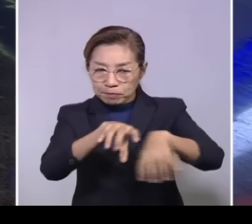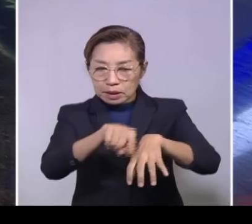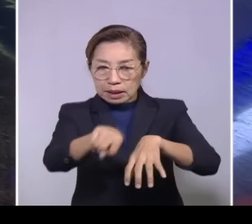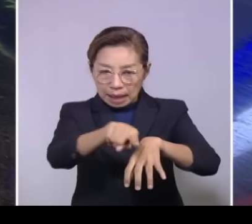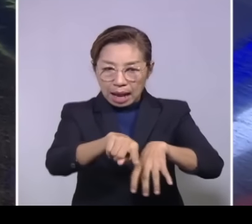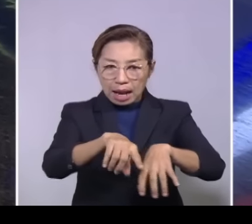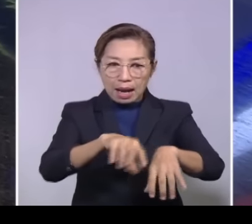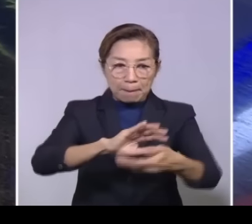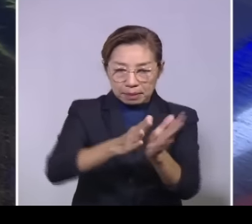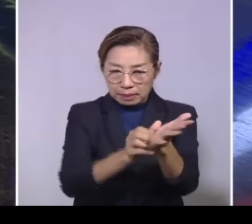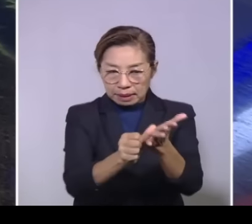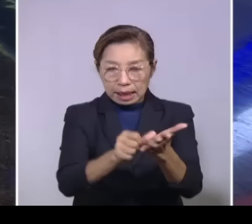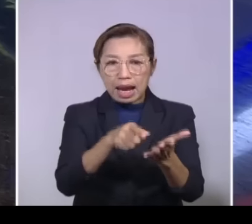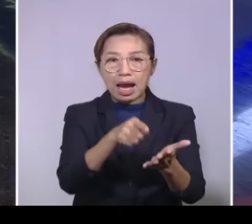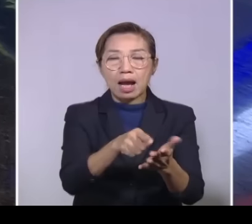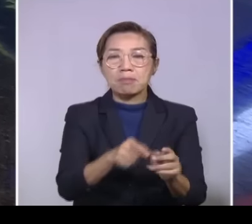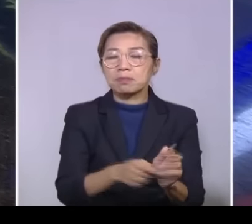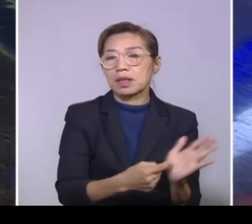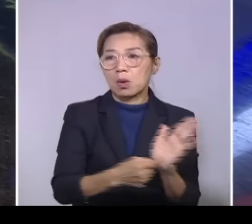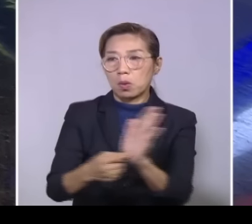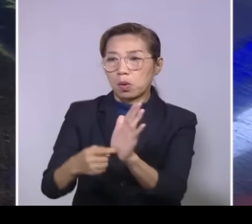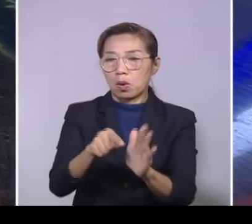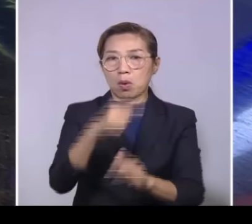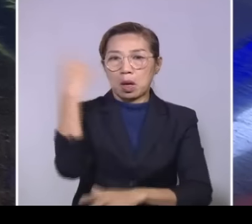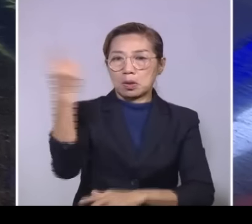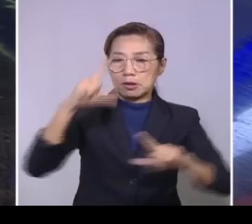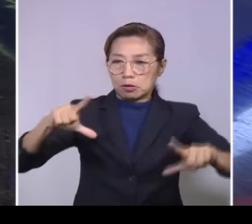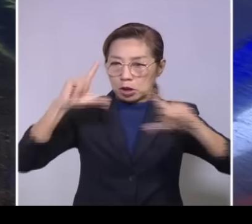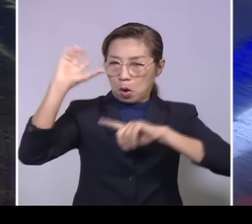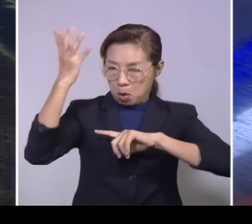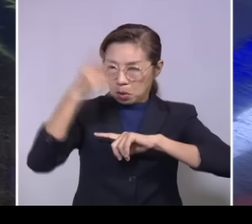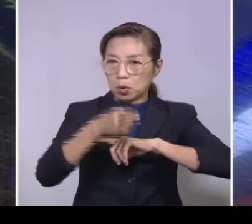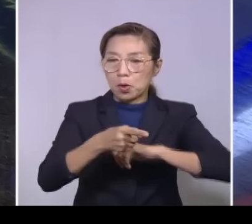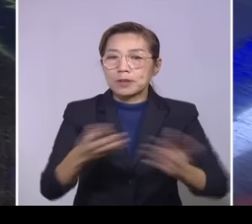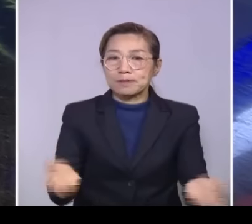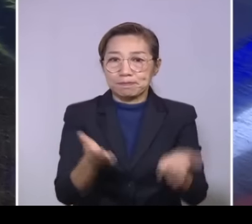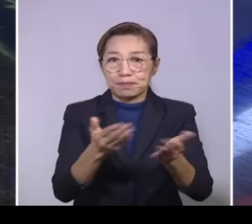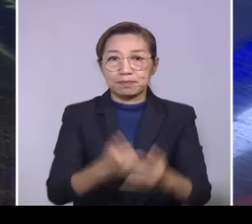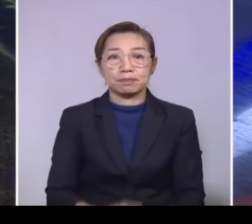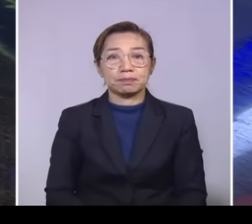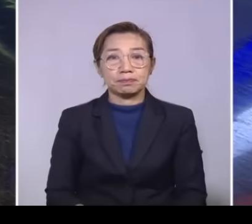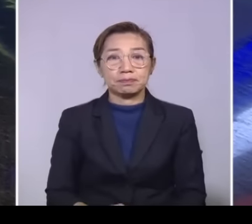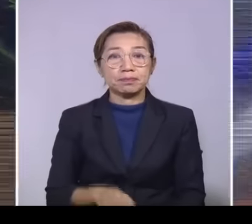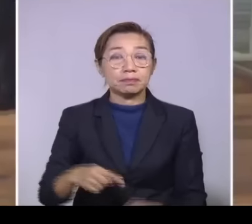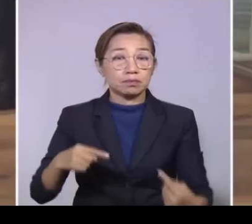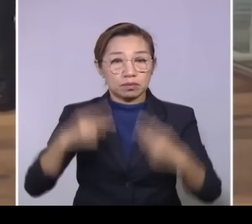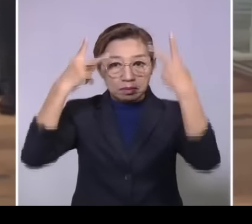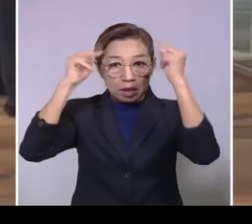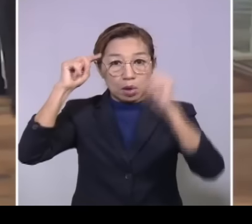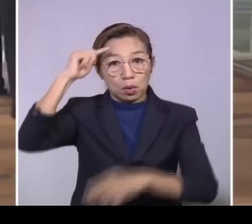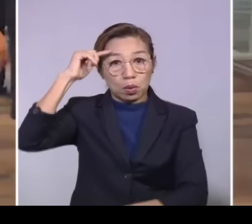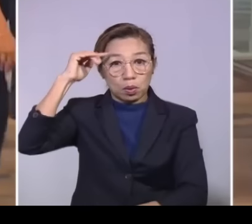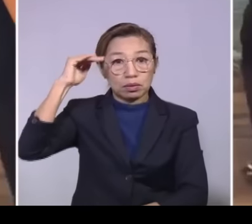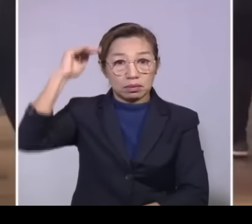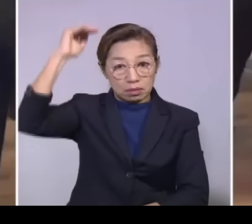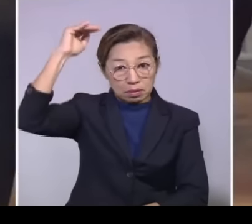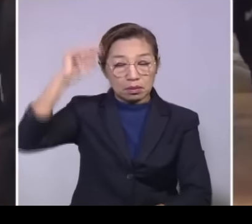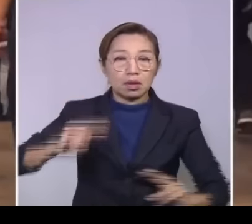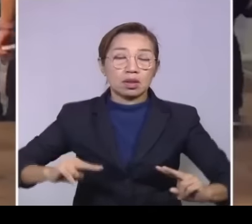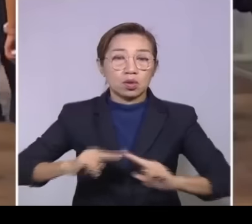มั่นแล้วก็เสริมสร้างภาพลักษณ์การเป็นเมืองท่องเที่ยวระดับโลกด้วยค่ะไปดูภาพบรรยากาศที่ท่านเศรษฐาทวีศิลป์นายกรัฐมนตรีและ